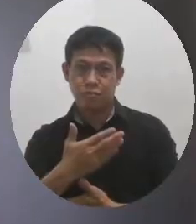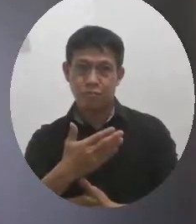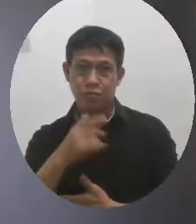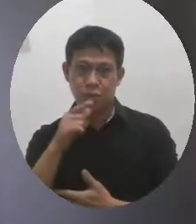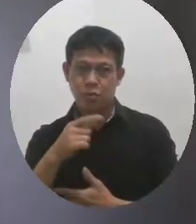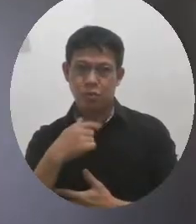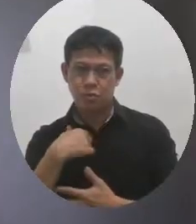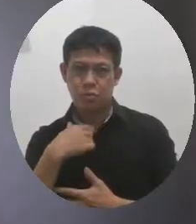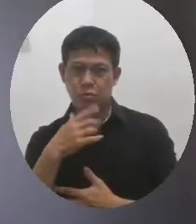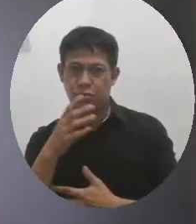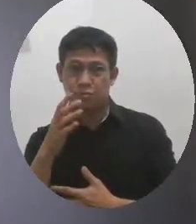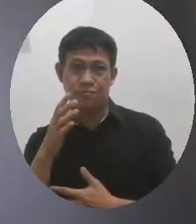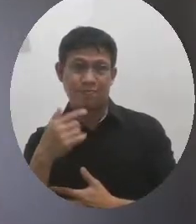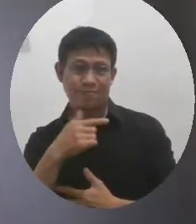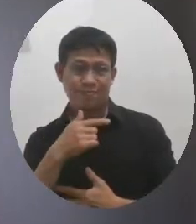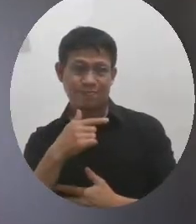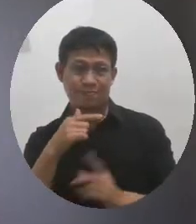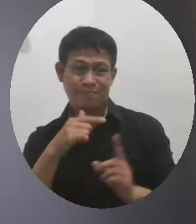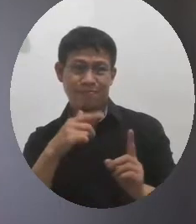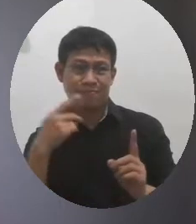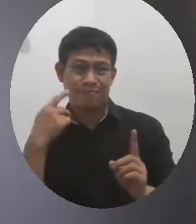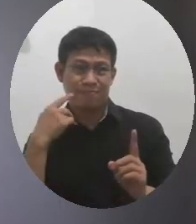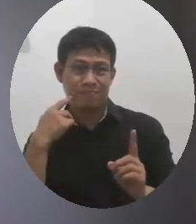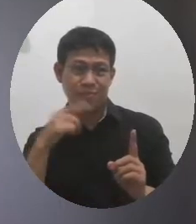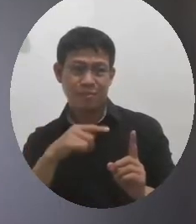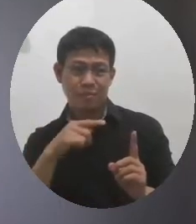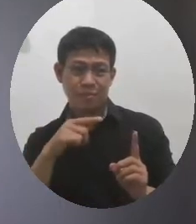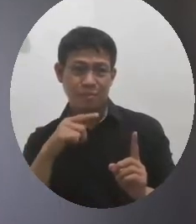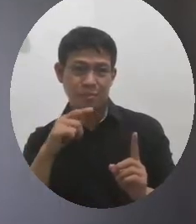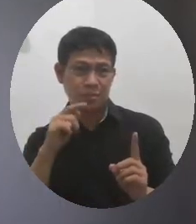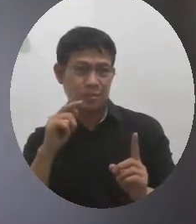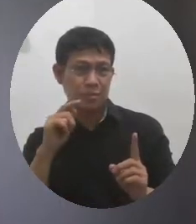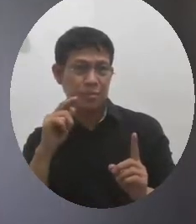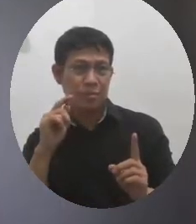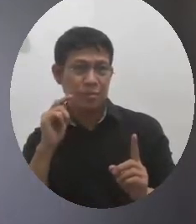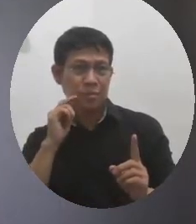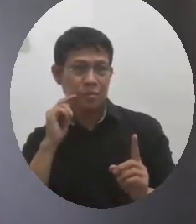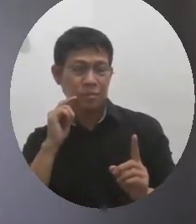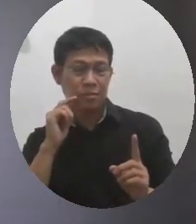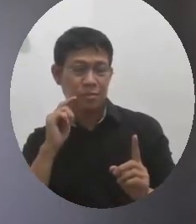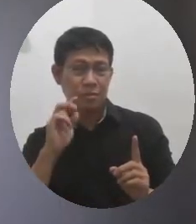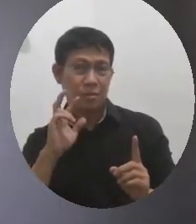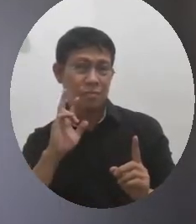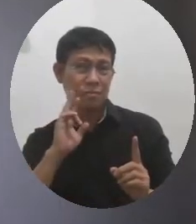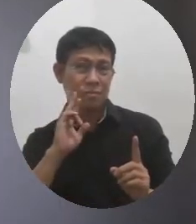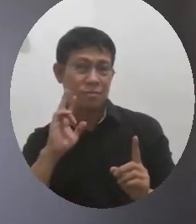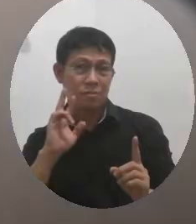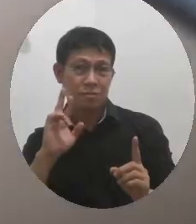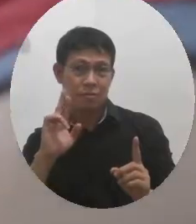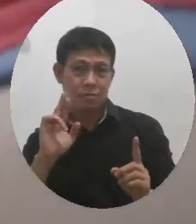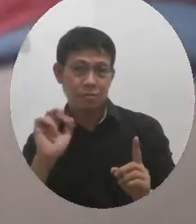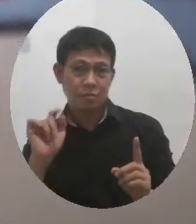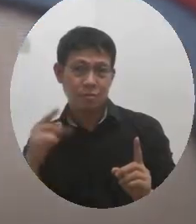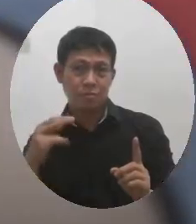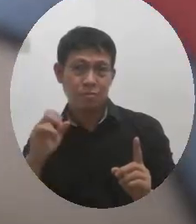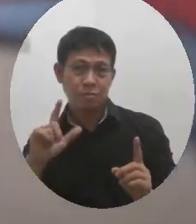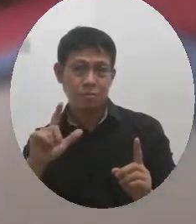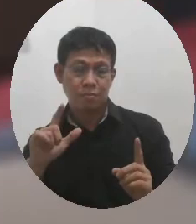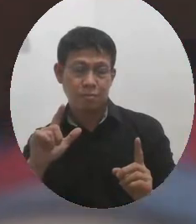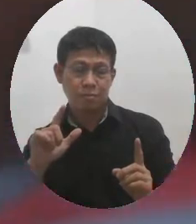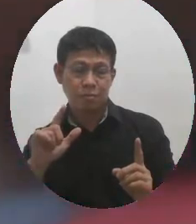Yan ang hinahing ni Nanay Pearl para sa anak niyang si John Rafael Balagat. Dapat po